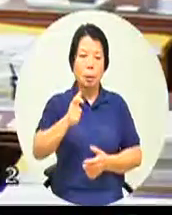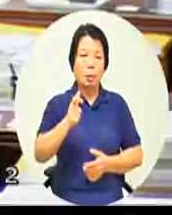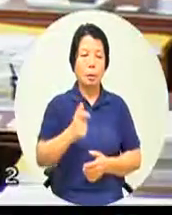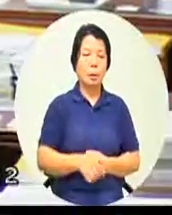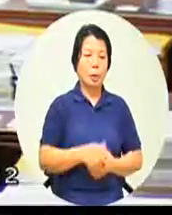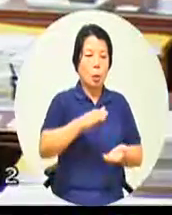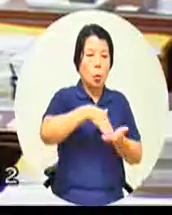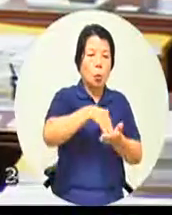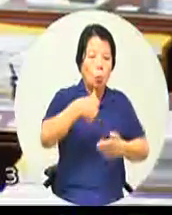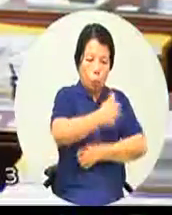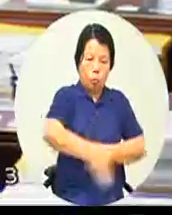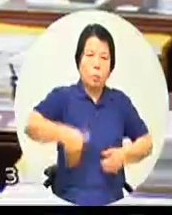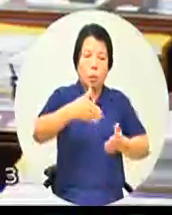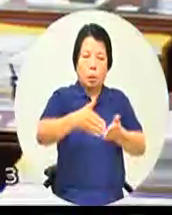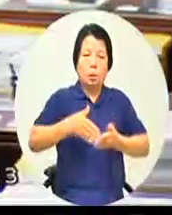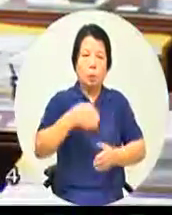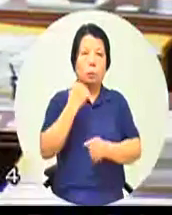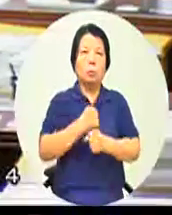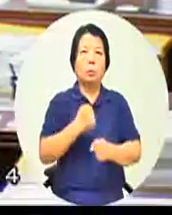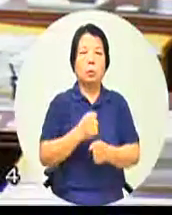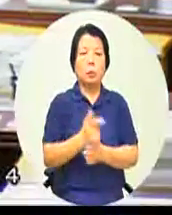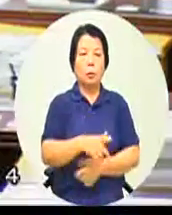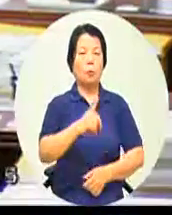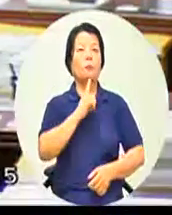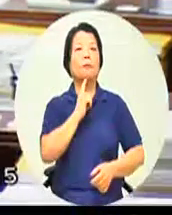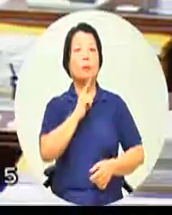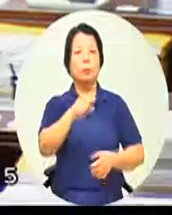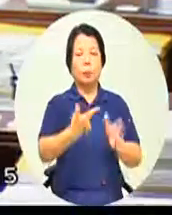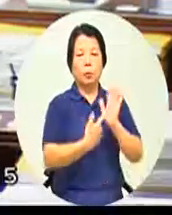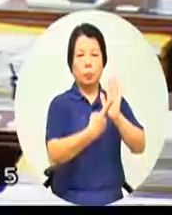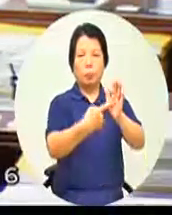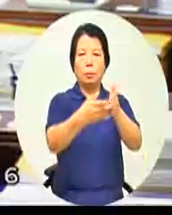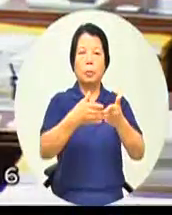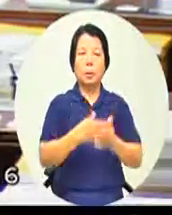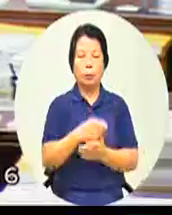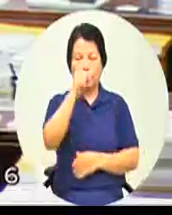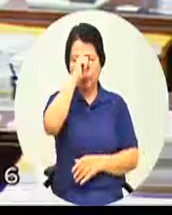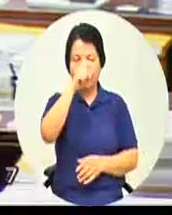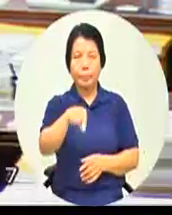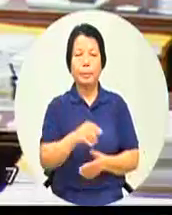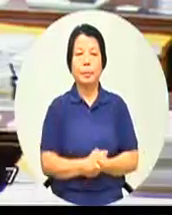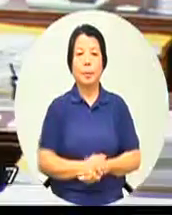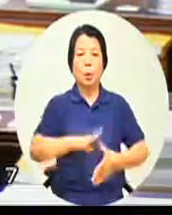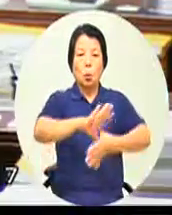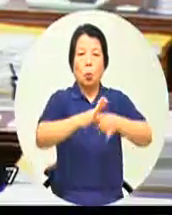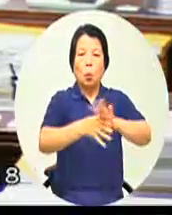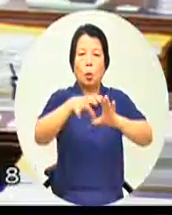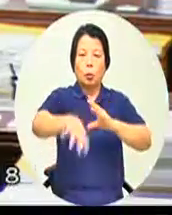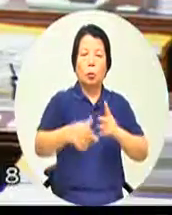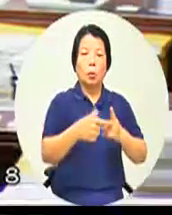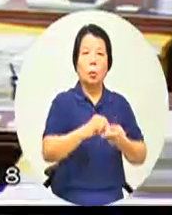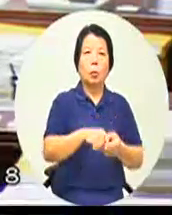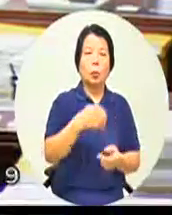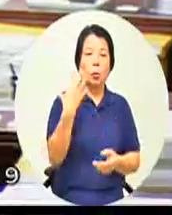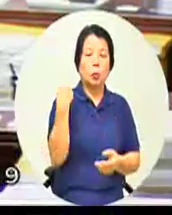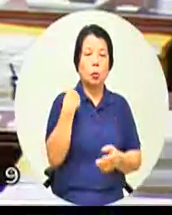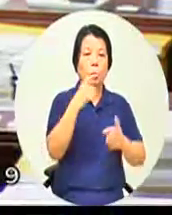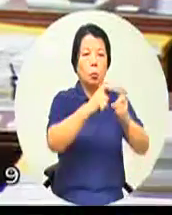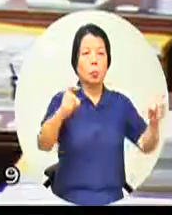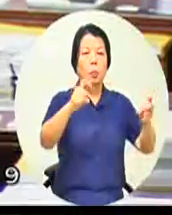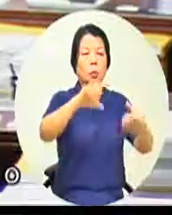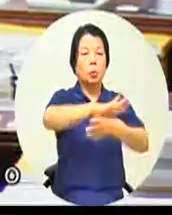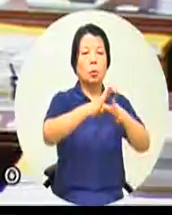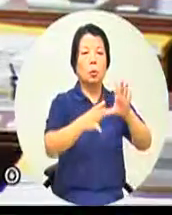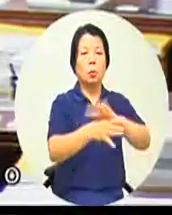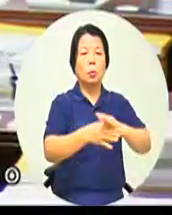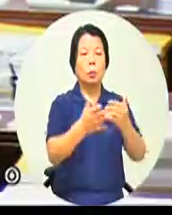哈，其实要做一个更丰富的一个呈现。所以我非常期待文化局能够跟旧城文化学会做这样子的结合